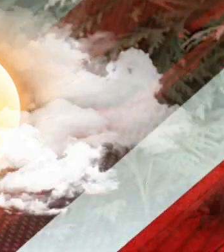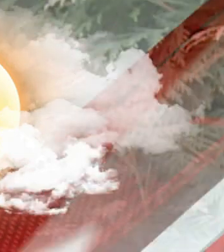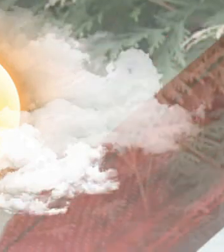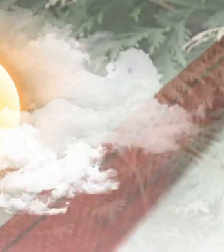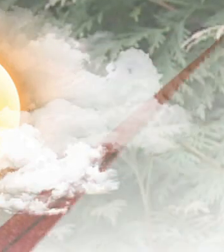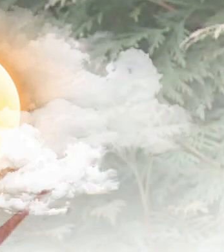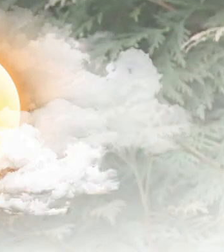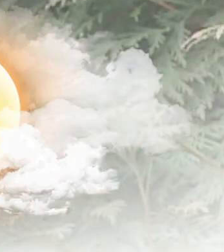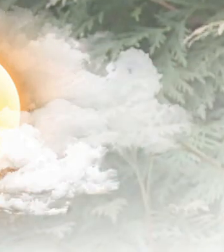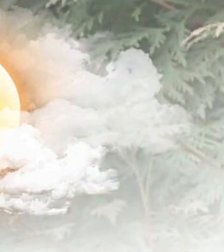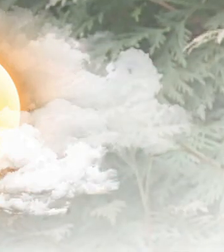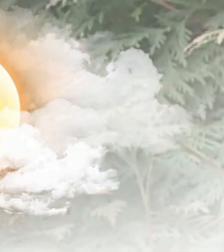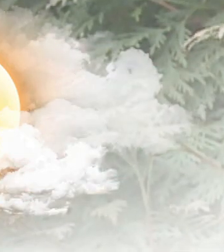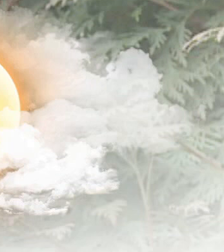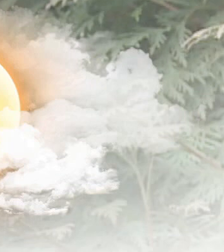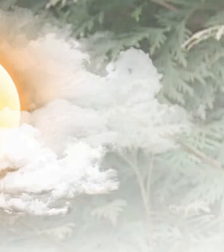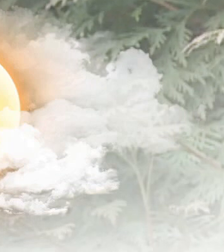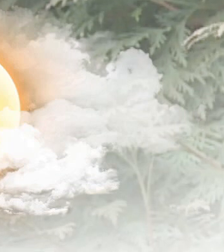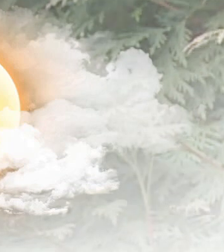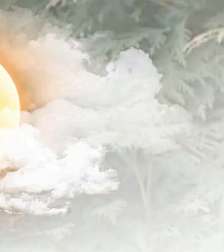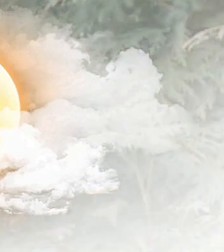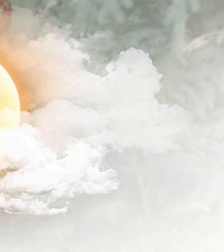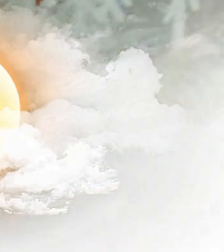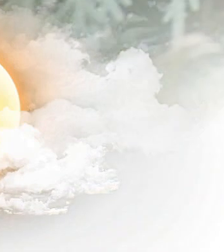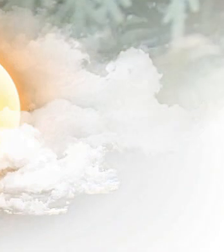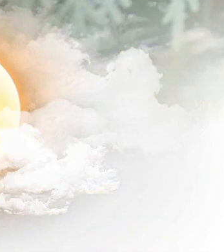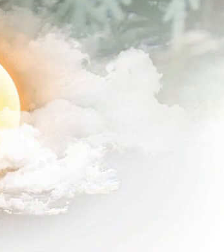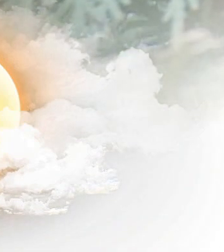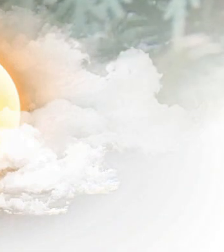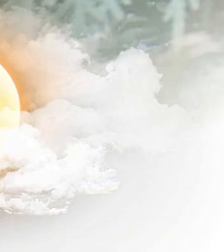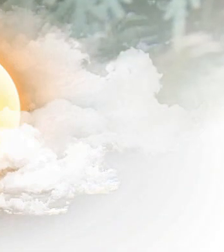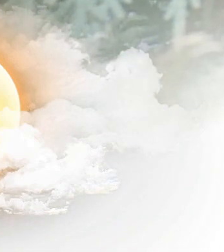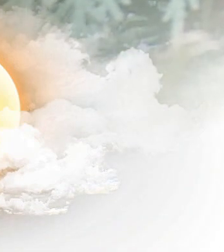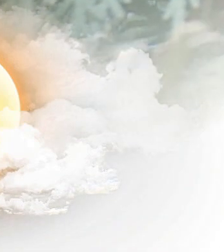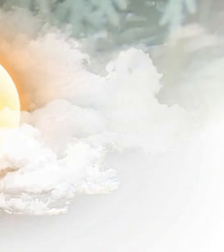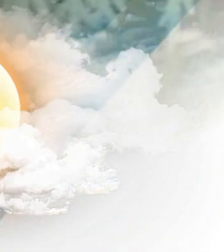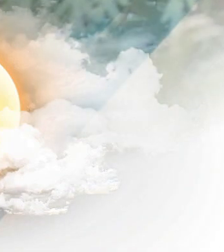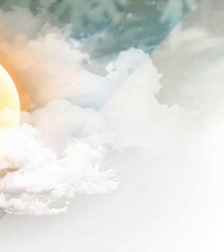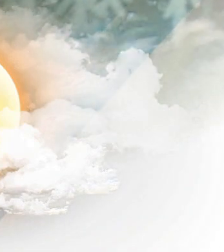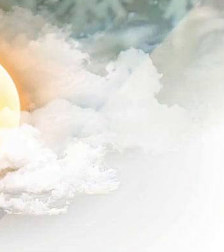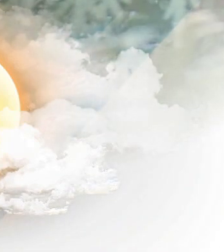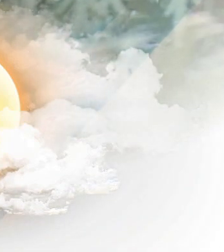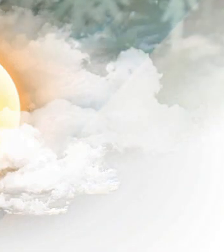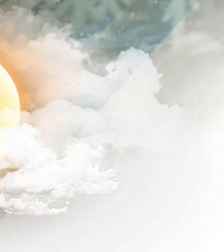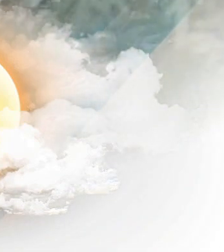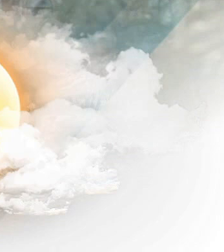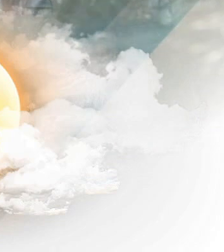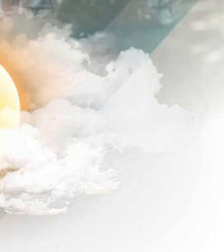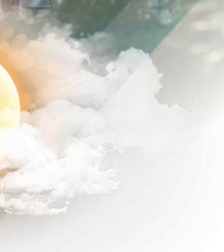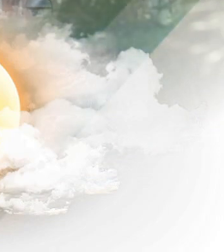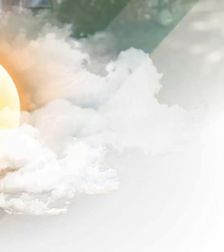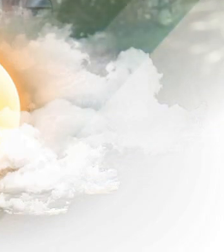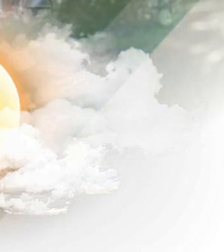цяпла раніцай, да плюс 19 днём і да плюс 16 вечарам. Малавоблачна, без ападкаў.